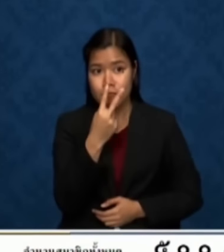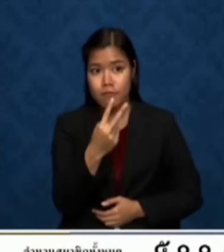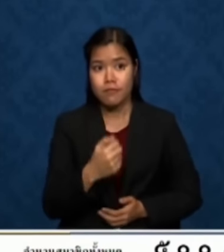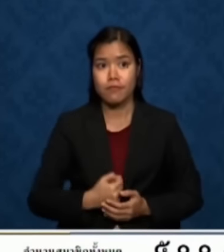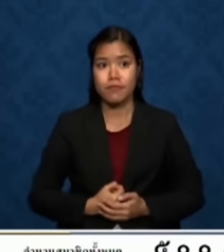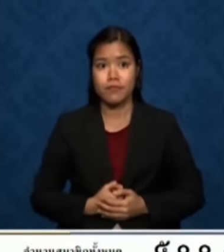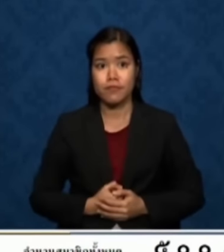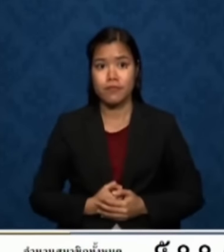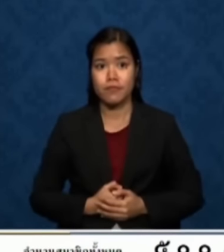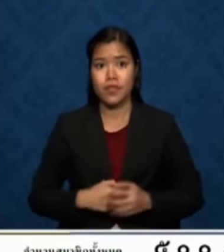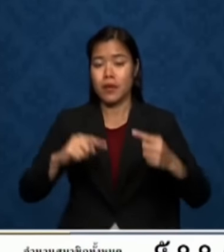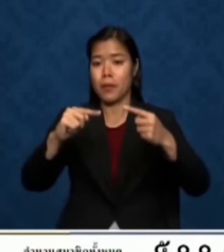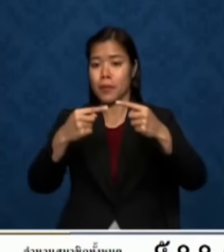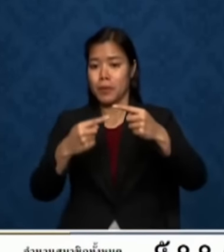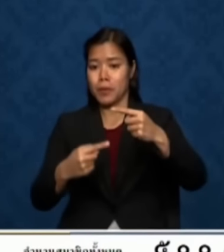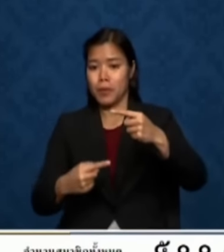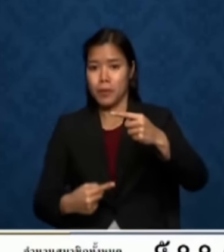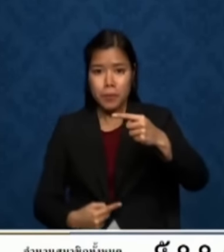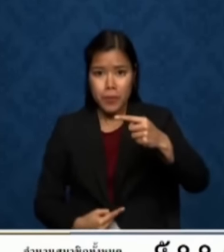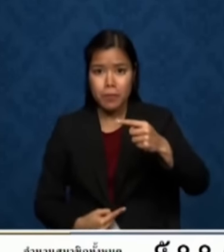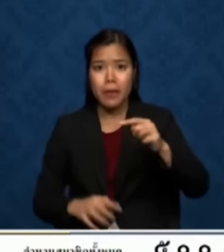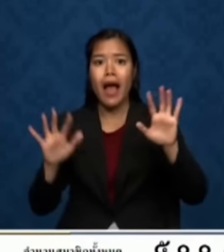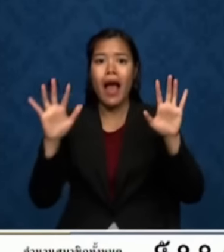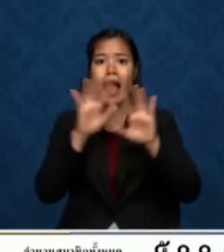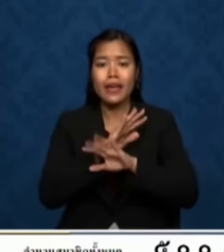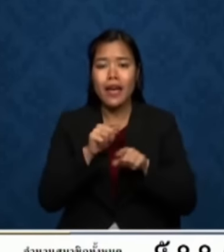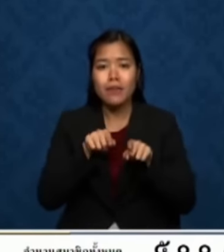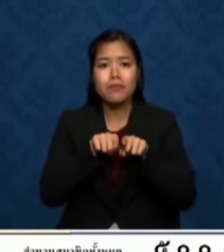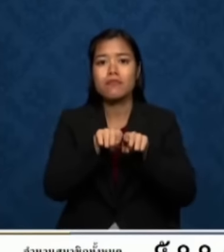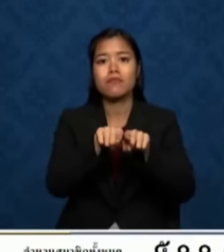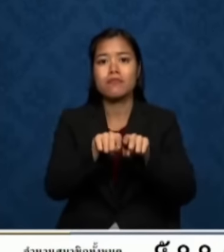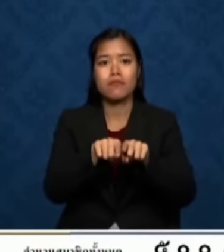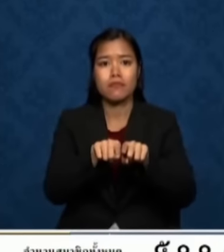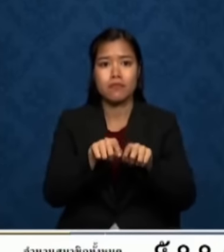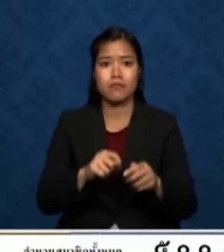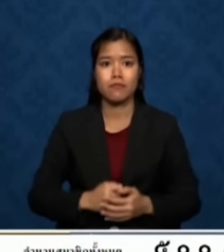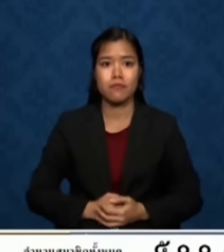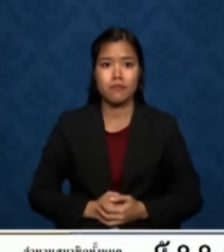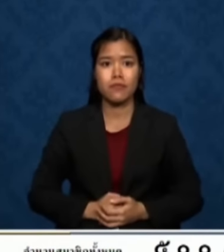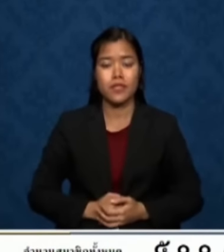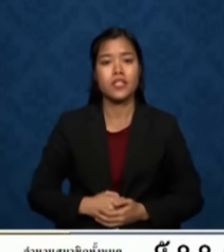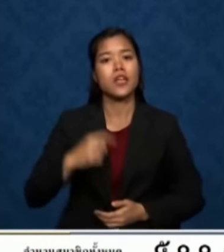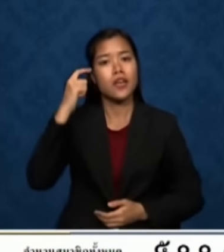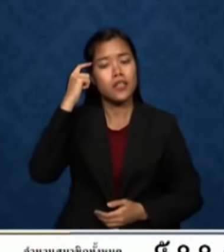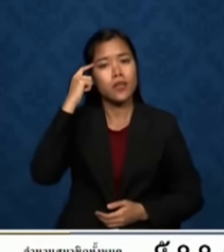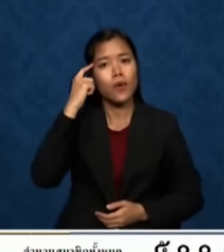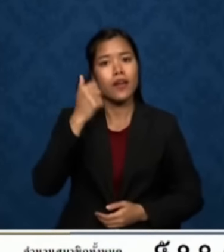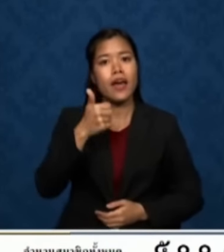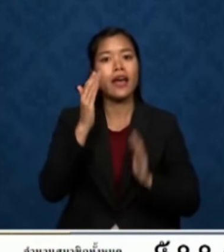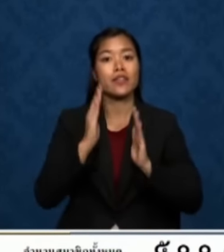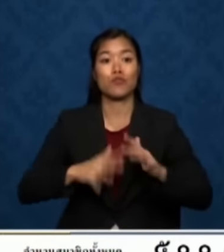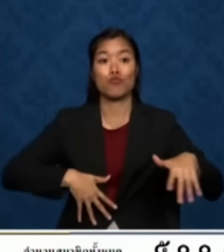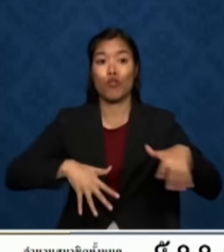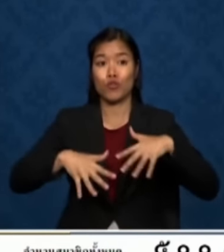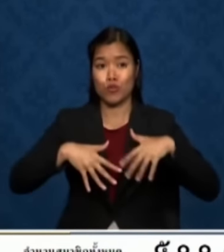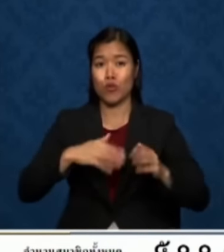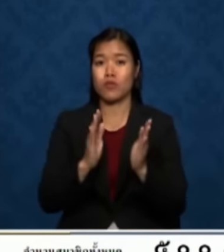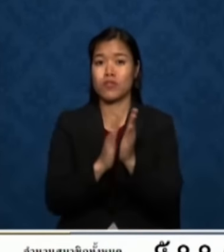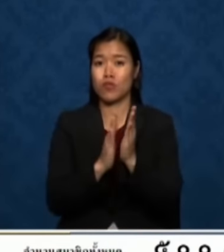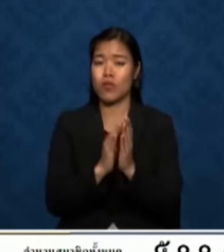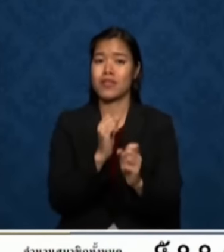ศทางก็เป็นทิศทางเดียวกันค่ะซึ่งก็อาจจะเป็นไปได้ค่ะที่พี่น้องประชาชนเขาชื่นชมการทำงานของนายกรัฐมนตรี